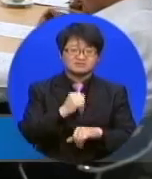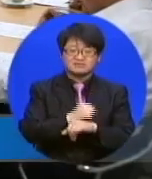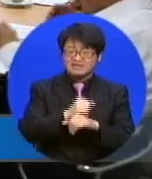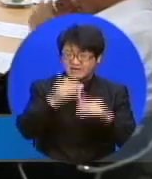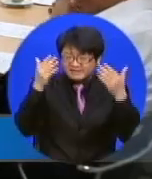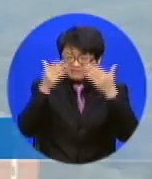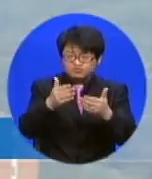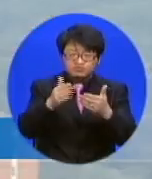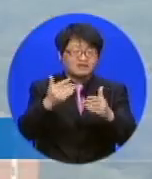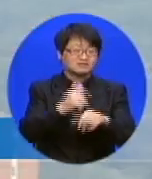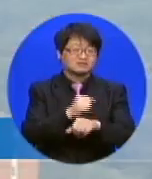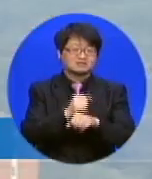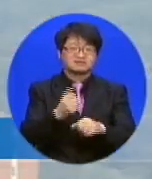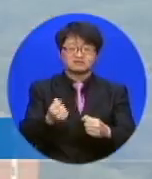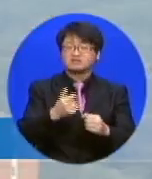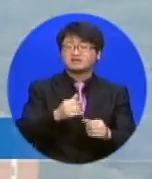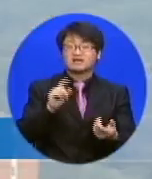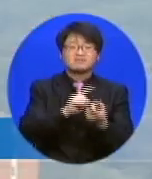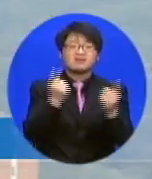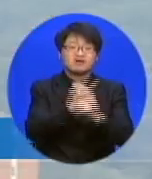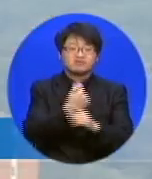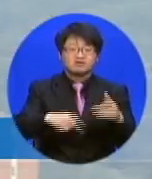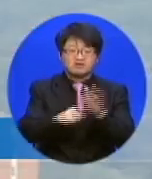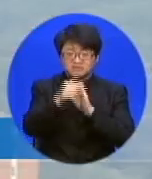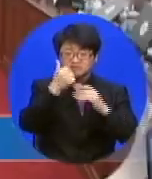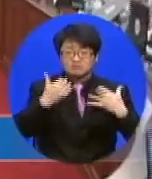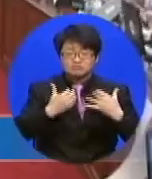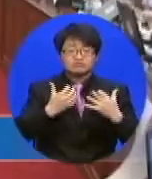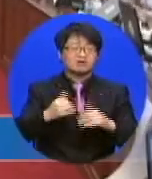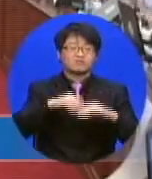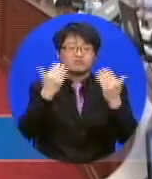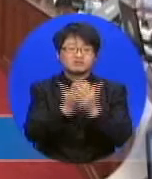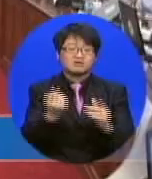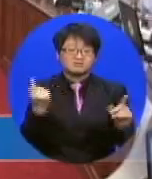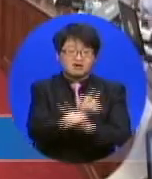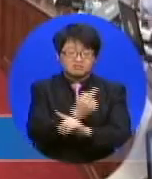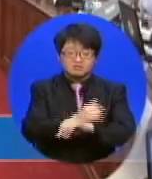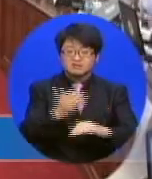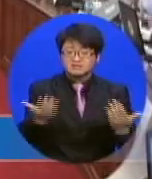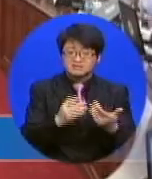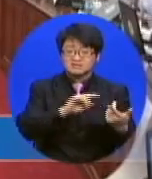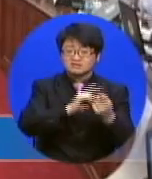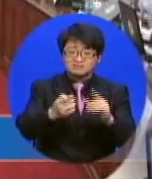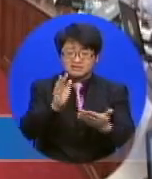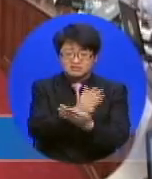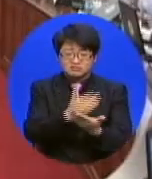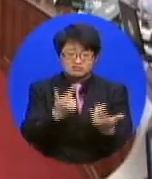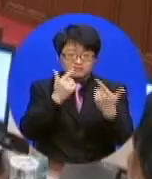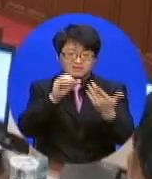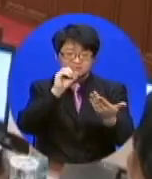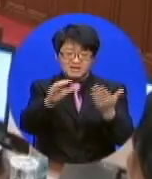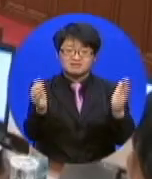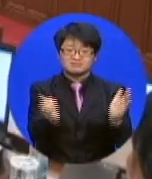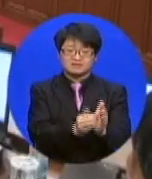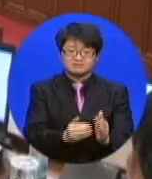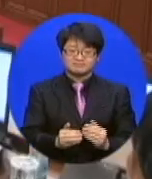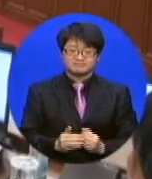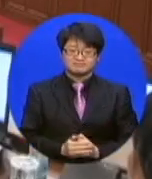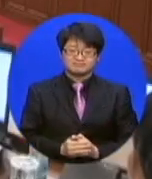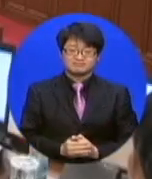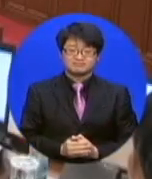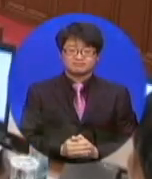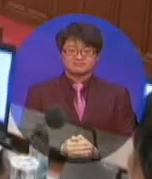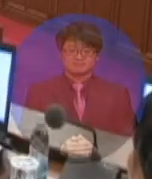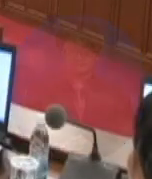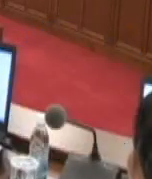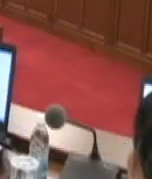현상을 해결하기 위해 정부가 직접 전달 체계를 전면적으로 검토하고 업무 배치 지침을 명확히 해야 한다고 촉구했습니다. 복지TV